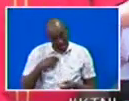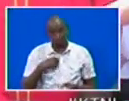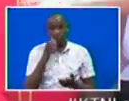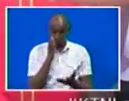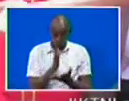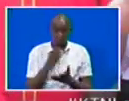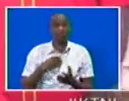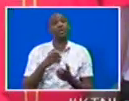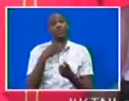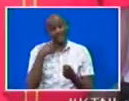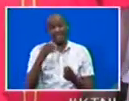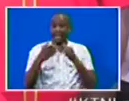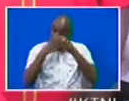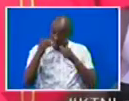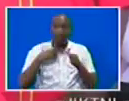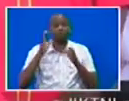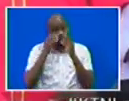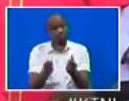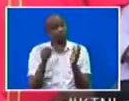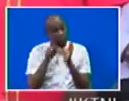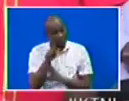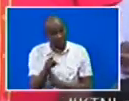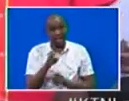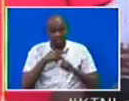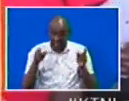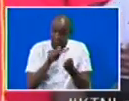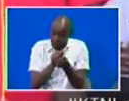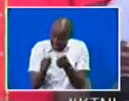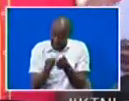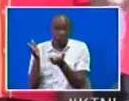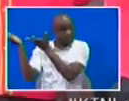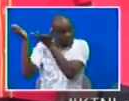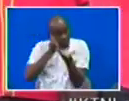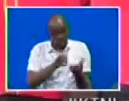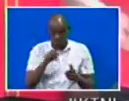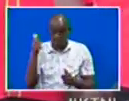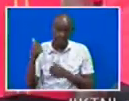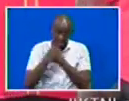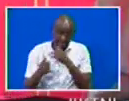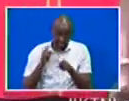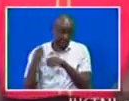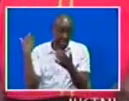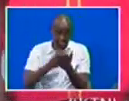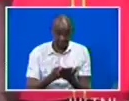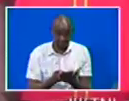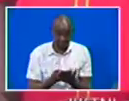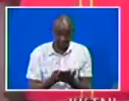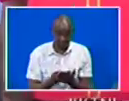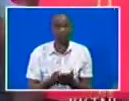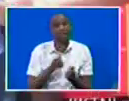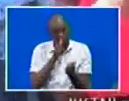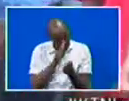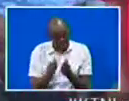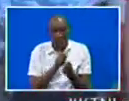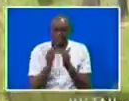kuna shortage. Hiyo ndio ukweli. Lakini hiyo mahindi ambayo tumeagiza kutoka nje, ikifika mahindi itakuwa